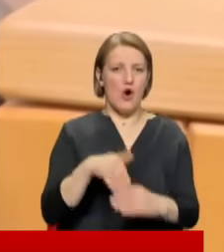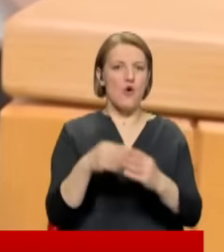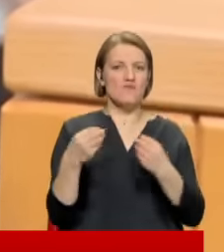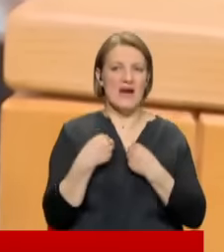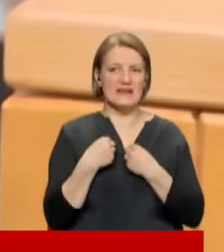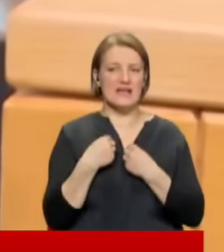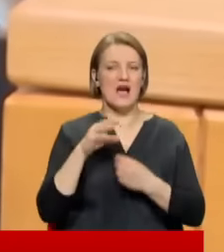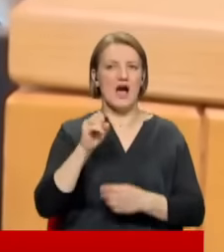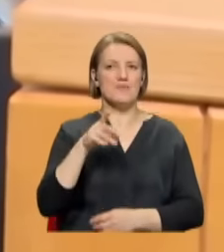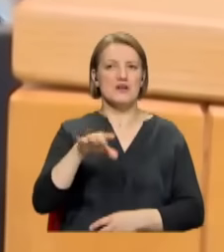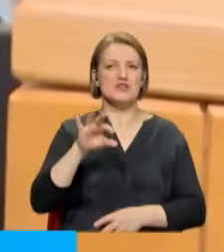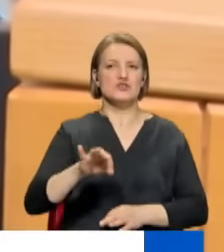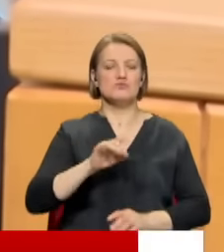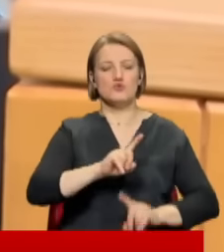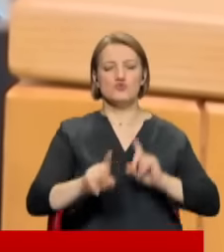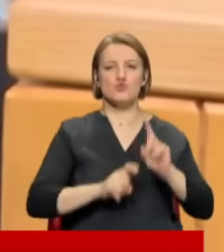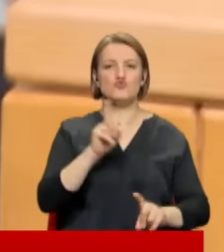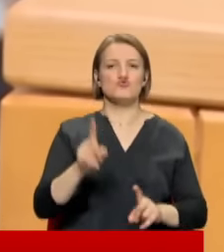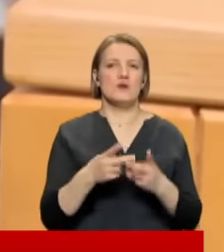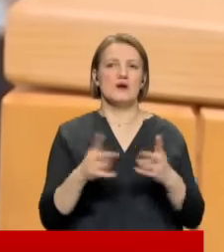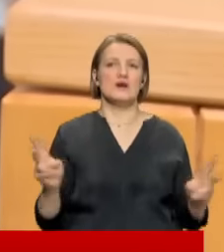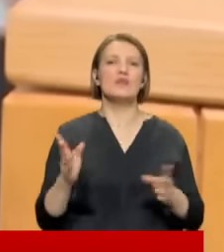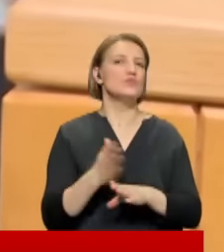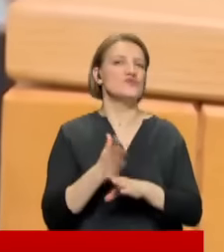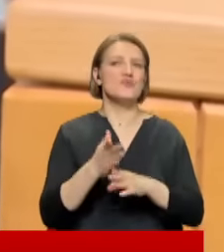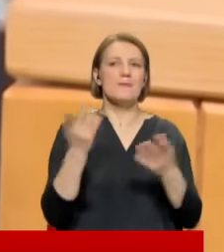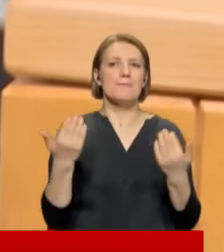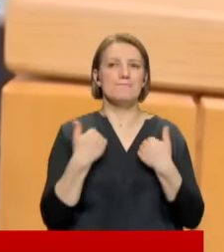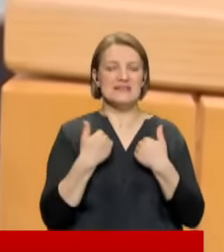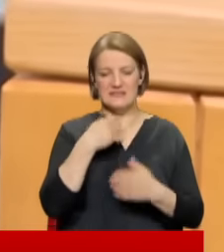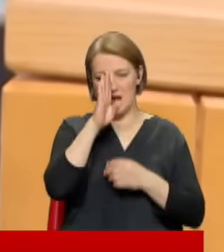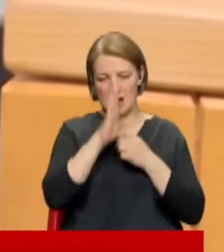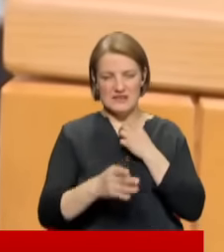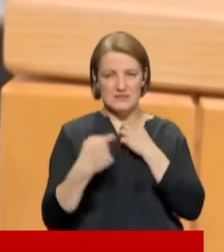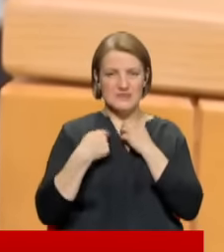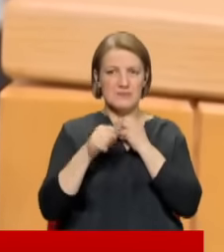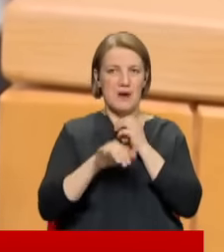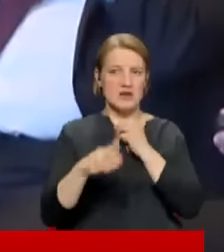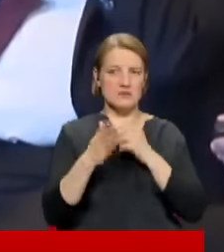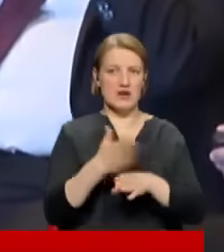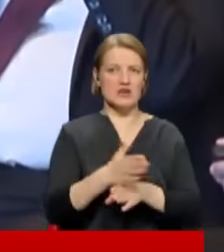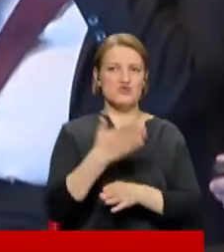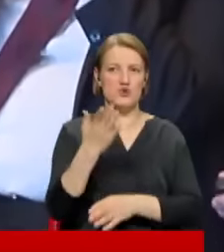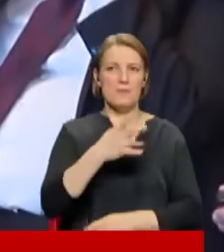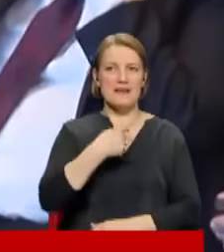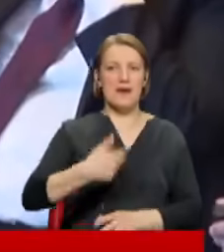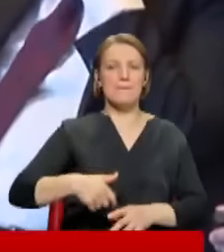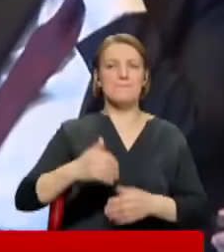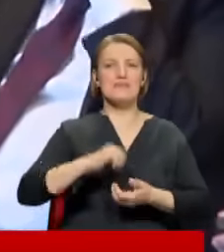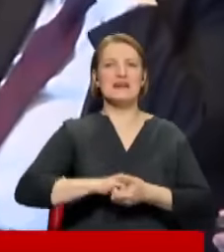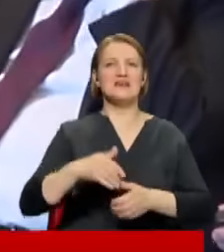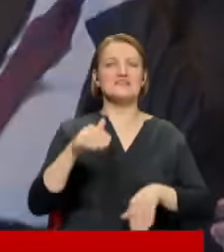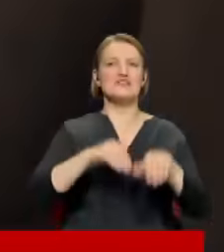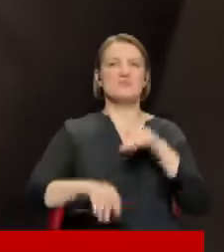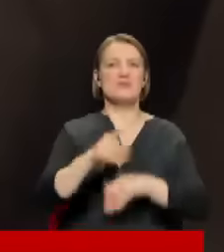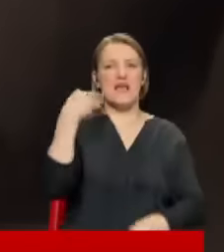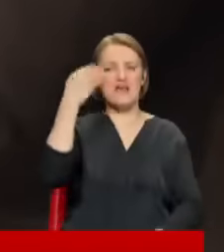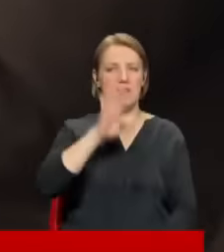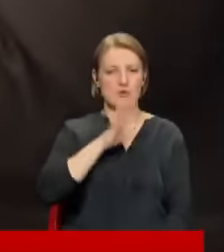diye AK Parti'de şimdi soruşturma açıldı. Çünkü biz adiliz, biz paylaşımcıyız. Belediyeler Birliği seçiminde Ekrem